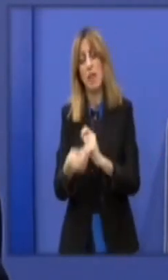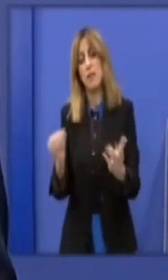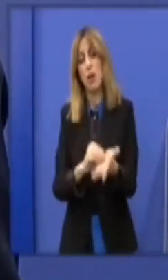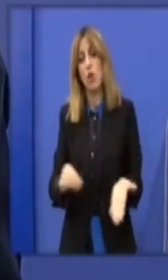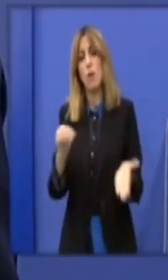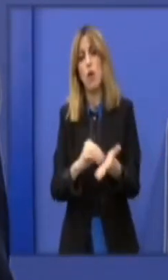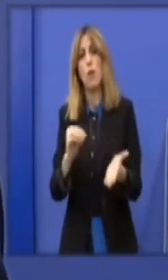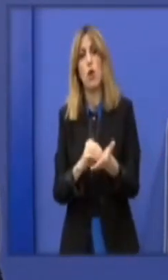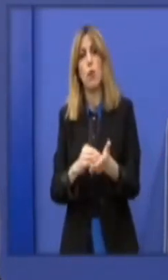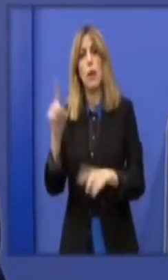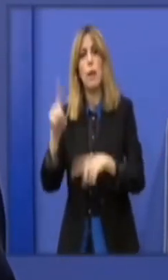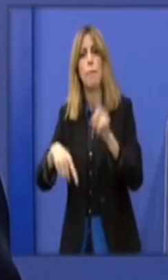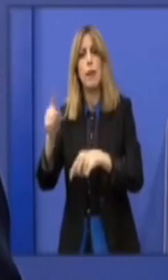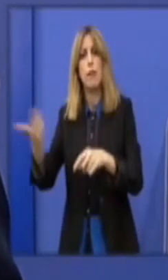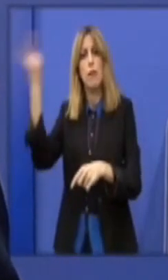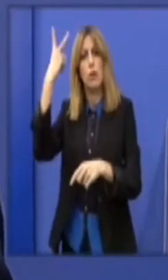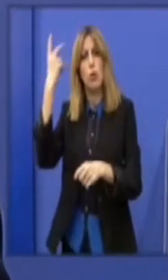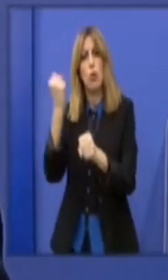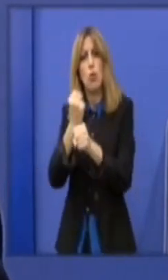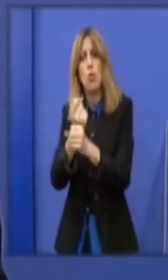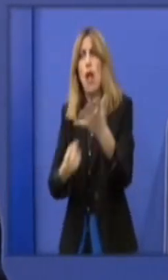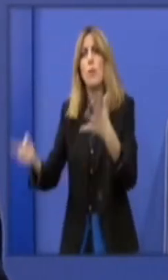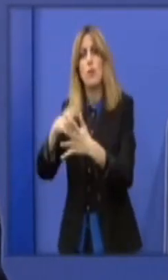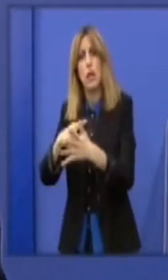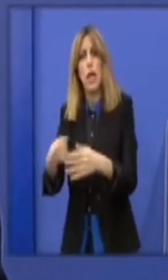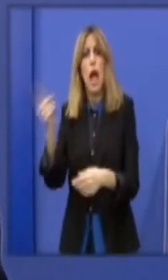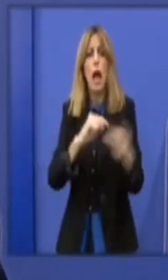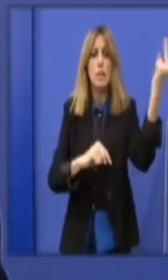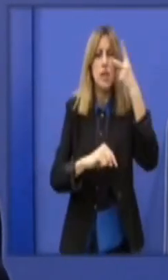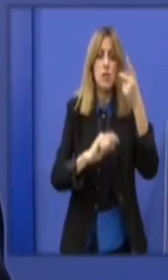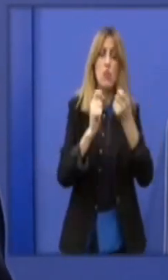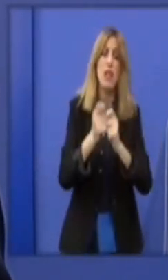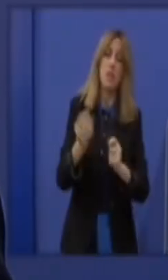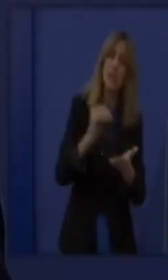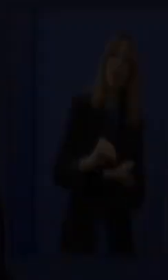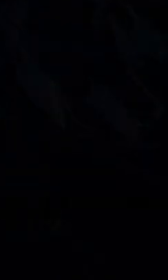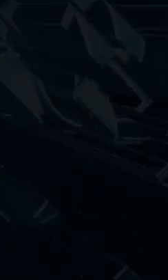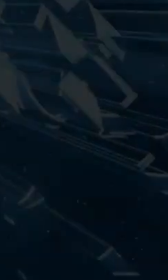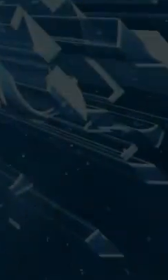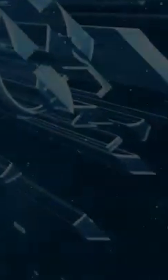ότι η Ελλάδα αλλάζει και ότι κινείται πλέον σε άλλη τροχιά.